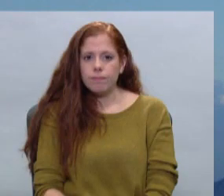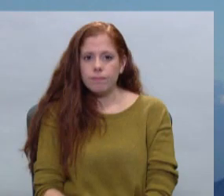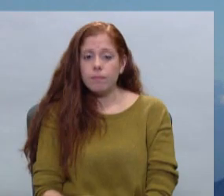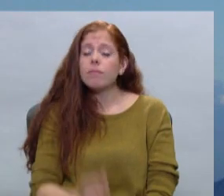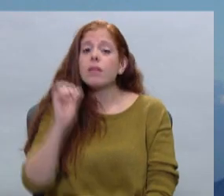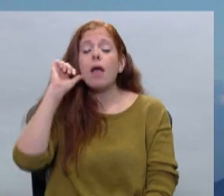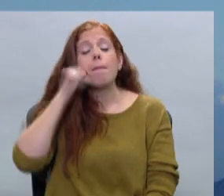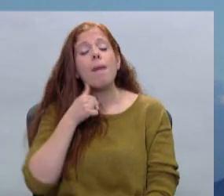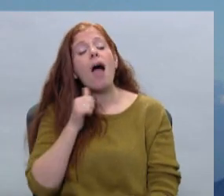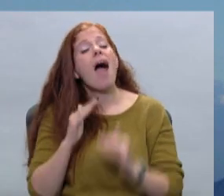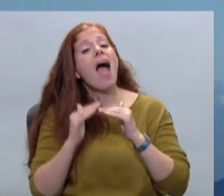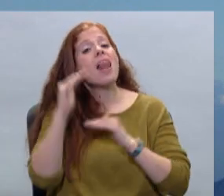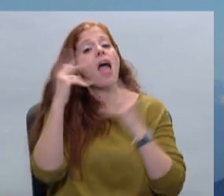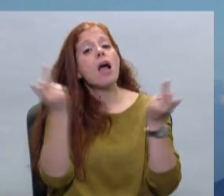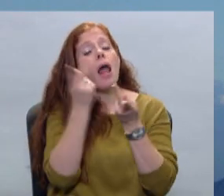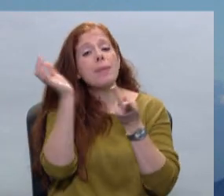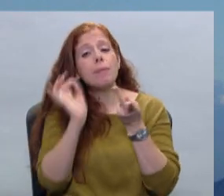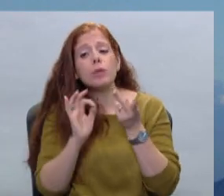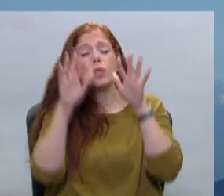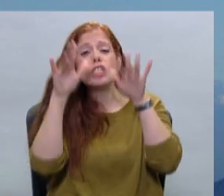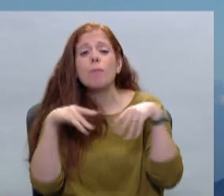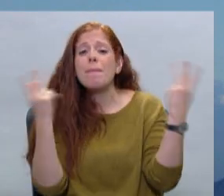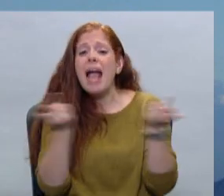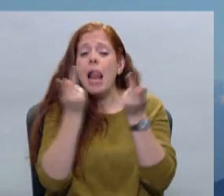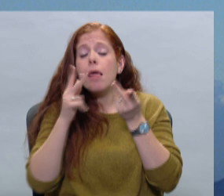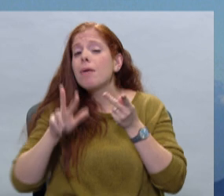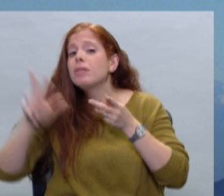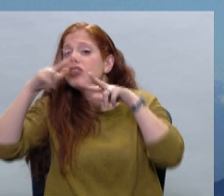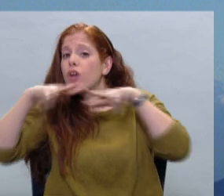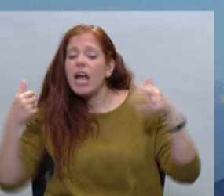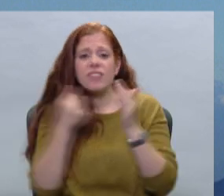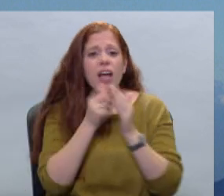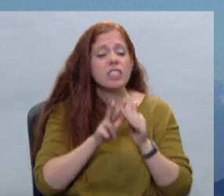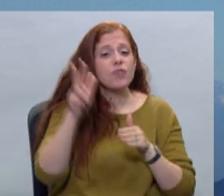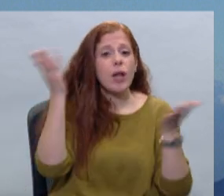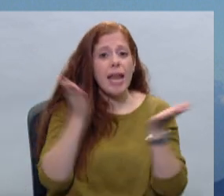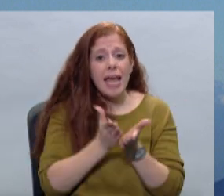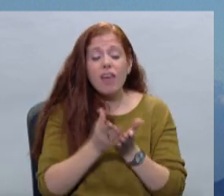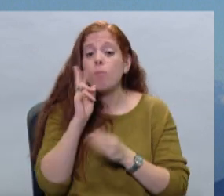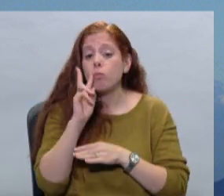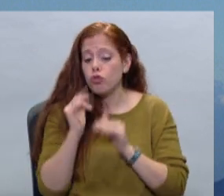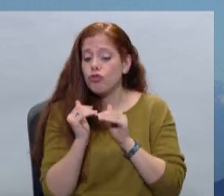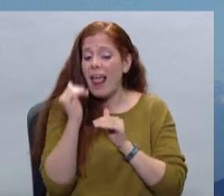מחר עלייה קלה בטמפרטורות, גשמים קלים צפויים לרדת מצפון הארץ ועד צפון הנגב, ביום שישי עלייה קלה